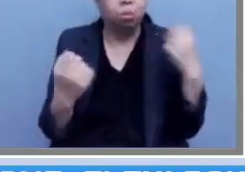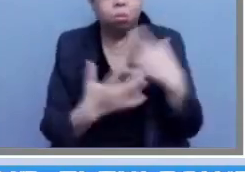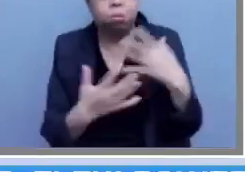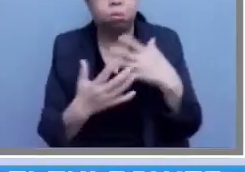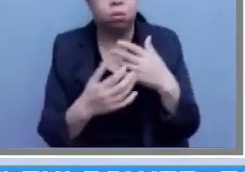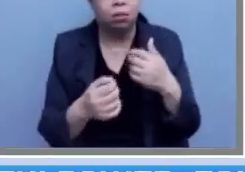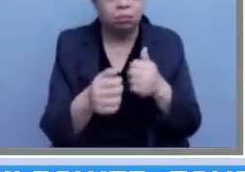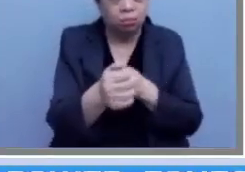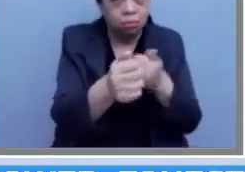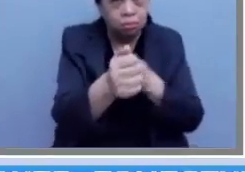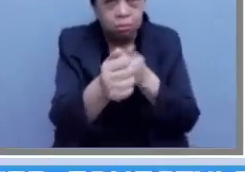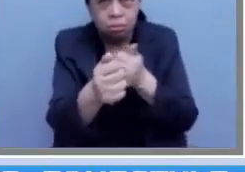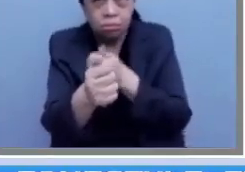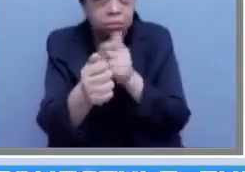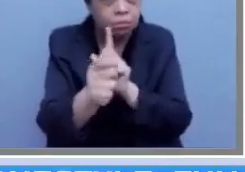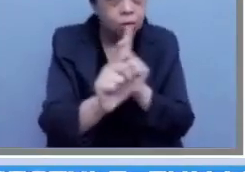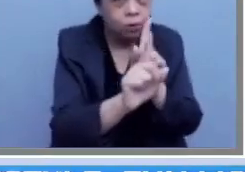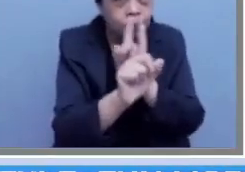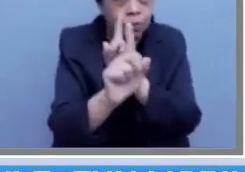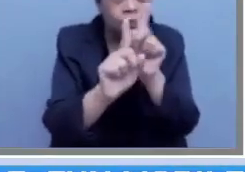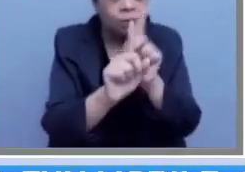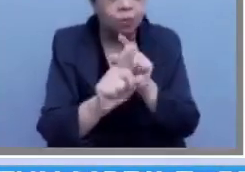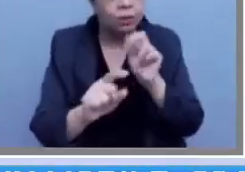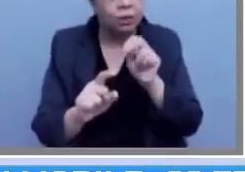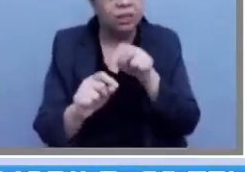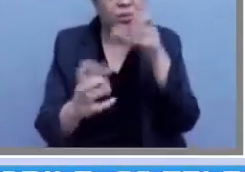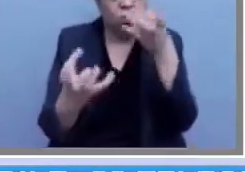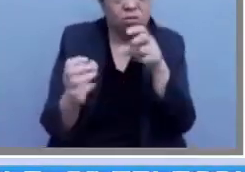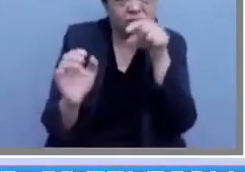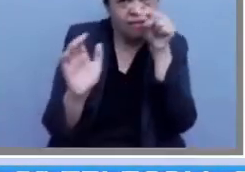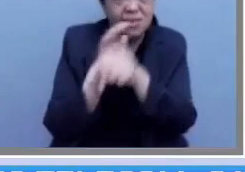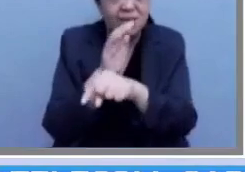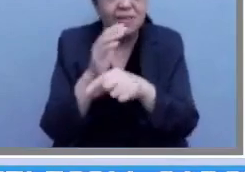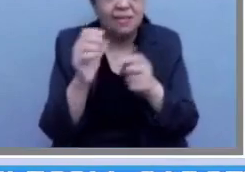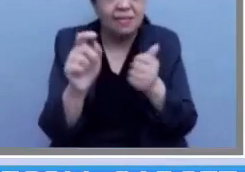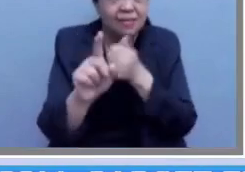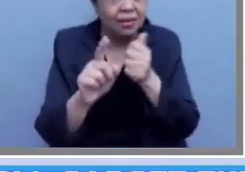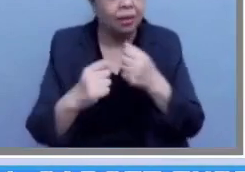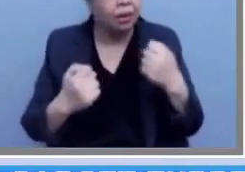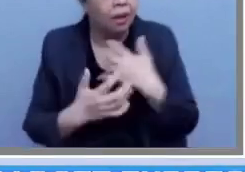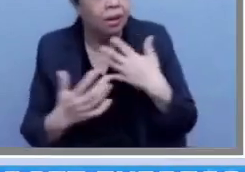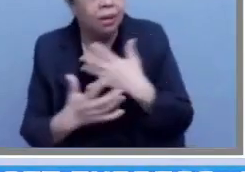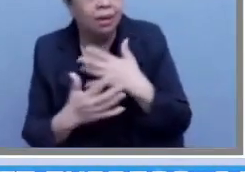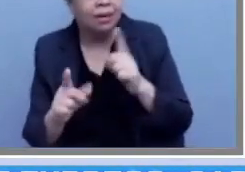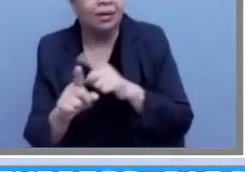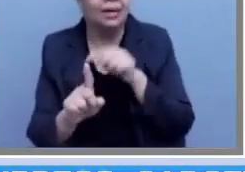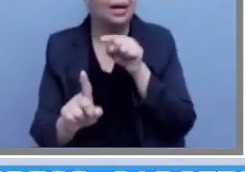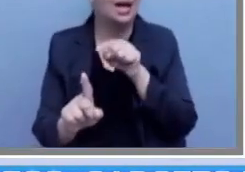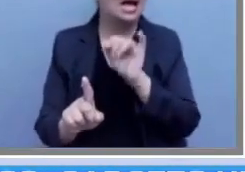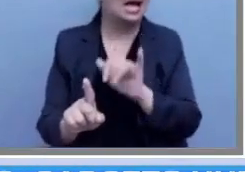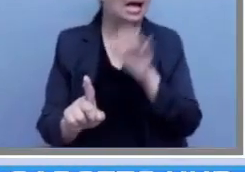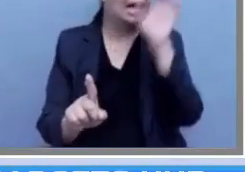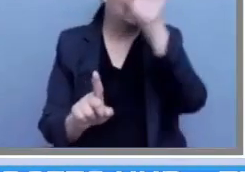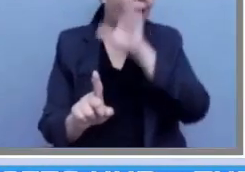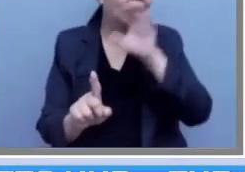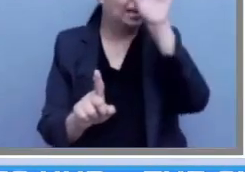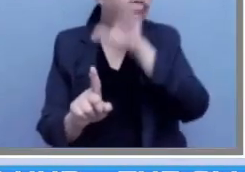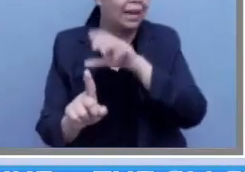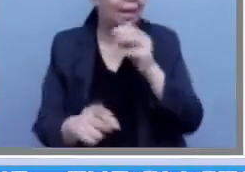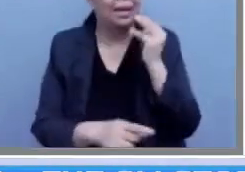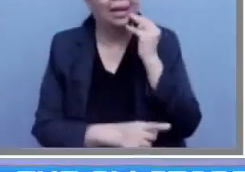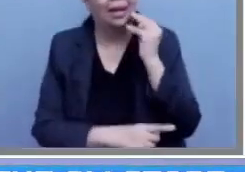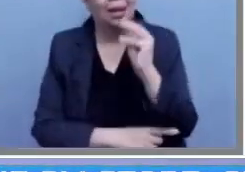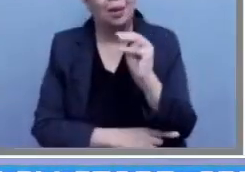ko siya palagi dahil kailangan Patayin ko siya ex siya yun eh siya yung nagha-hang kay Monique Oo